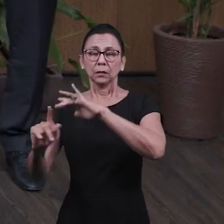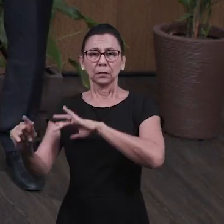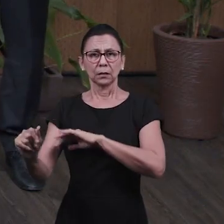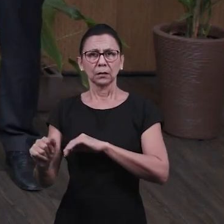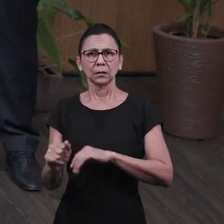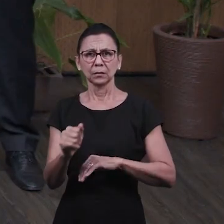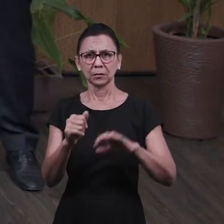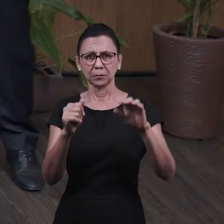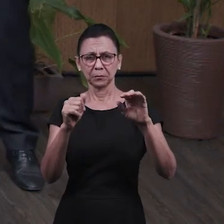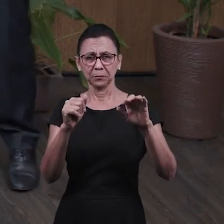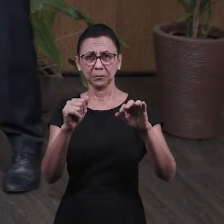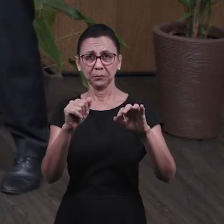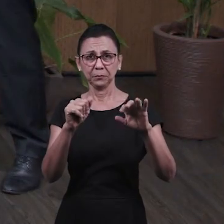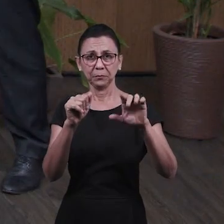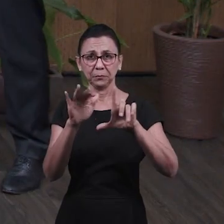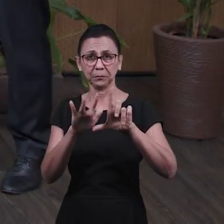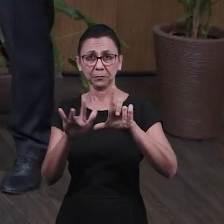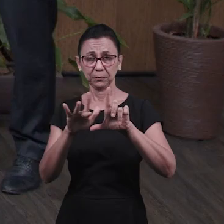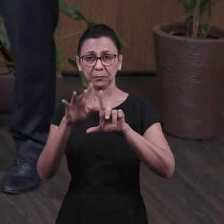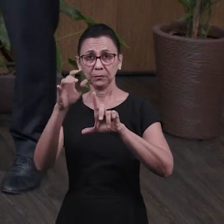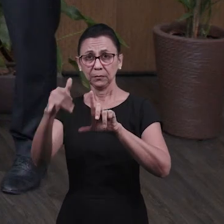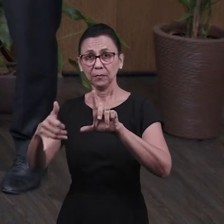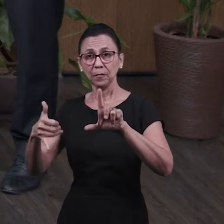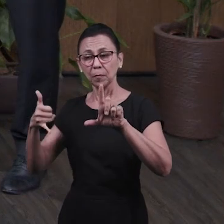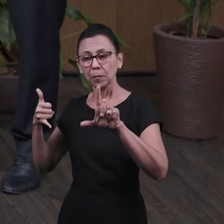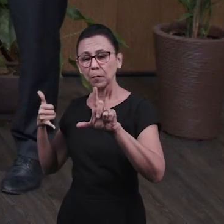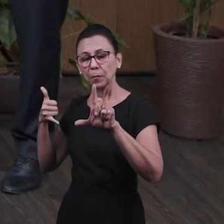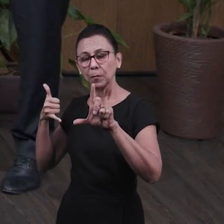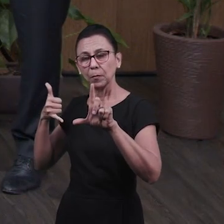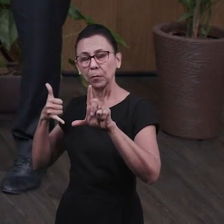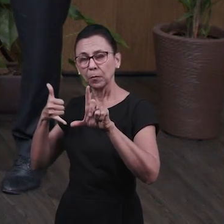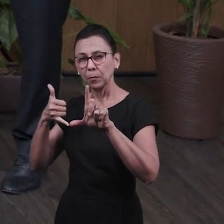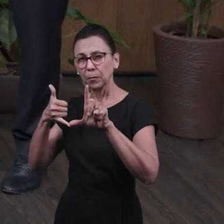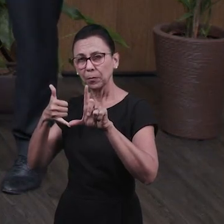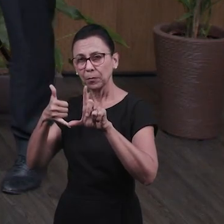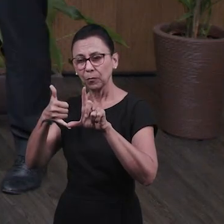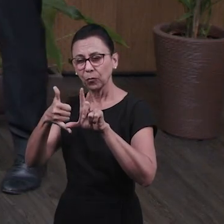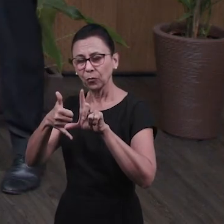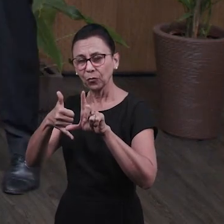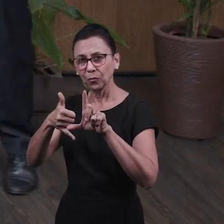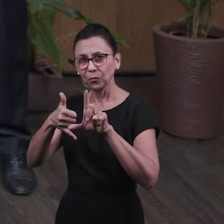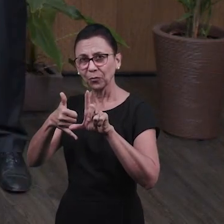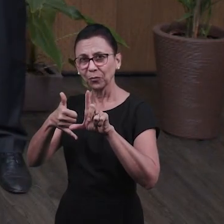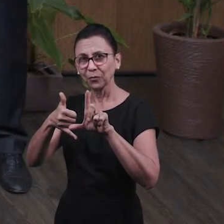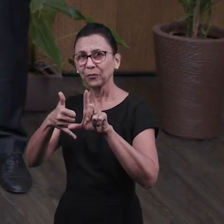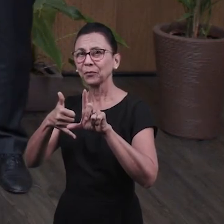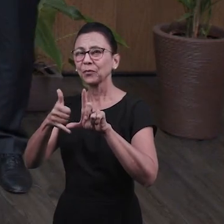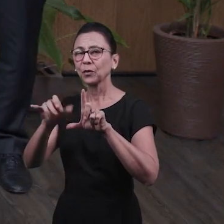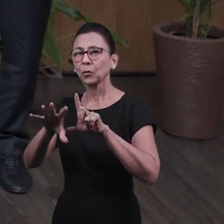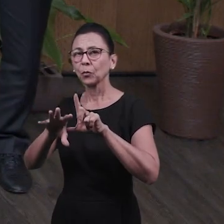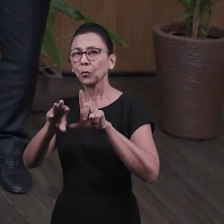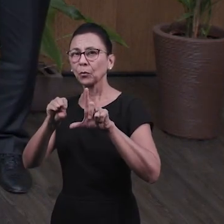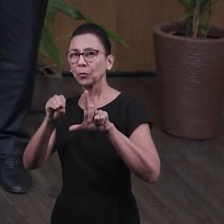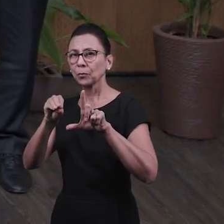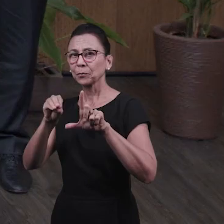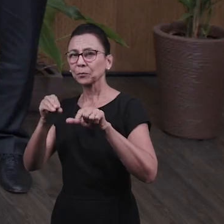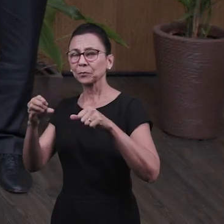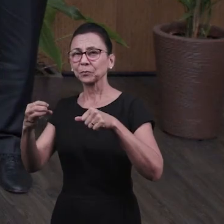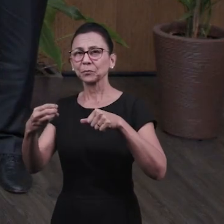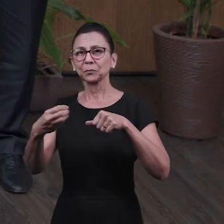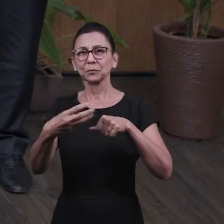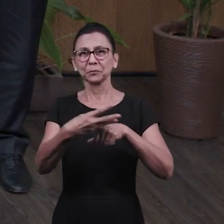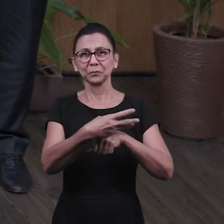le programme en annonçant l'évangile éternel en envoyant un message. Approchez l'appareil photo de ce code et vous